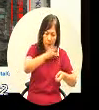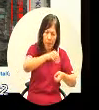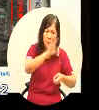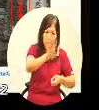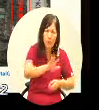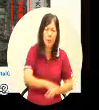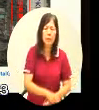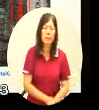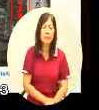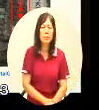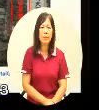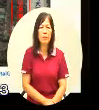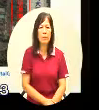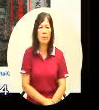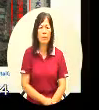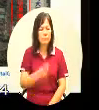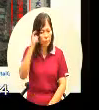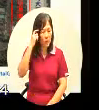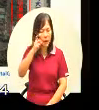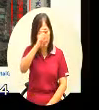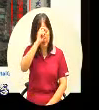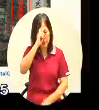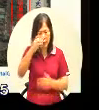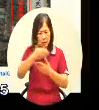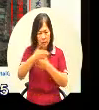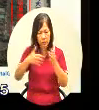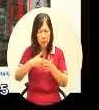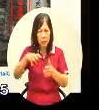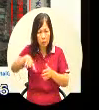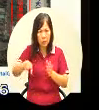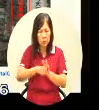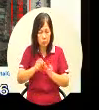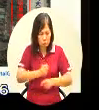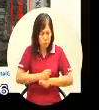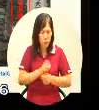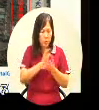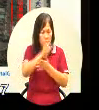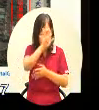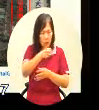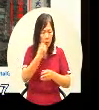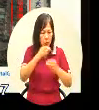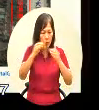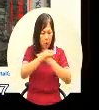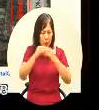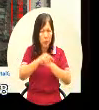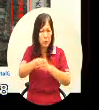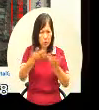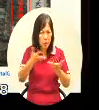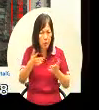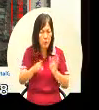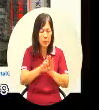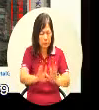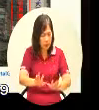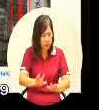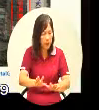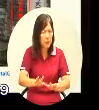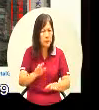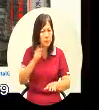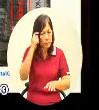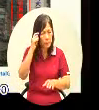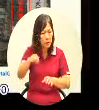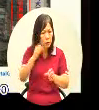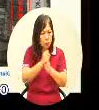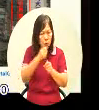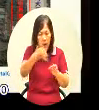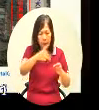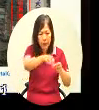我觉得交通局能够注意哈，注意这个未来的交通流量。现况是这个还没做，